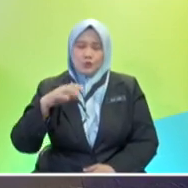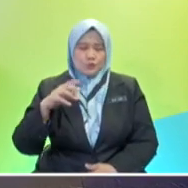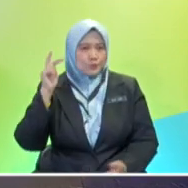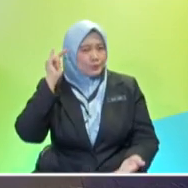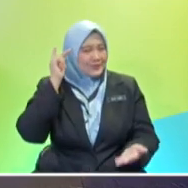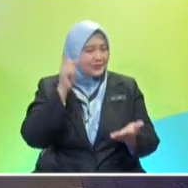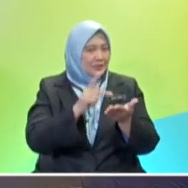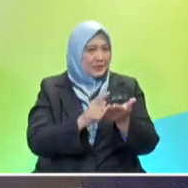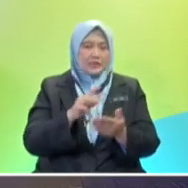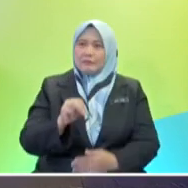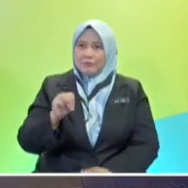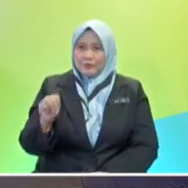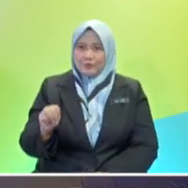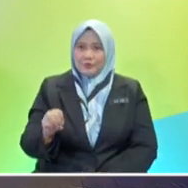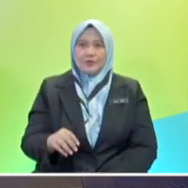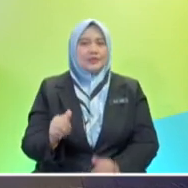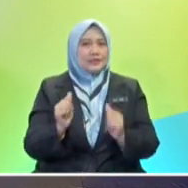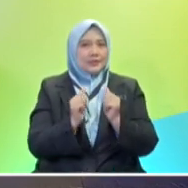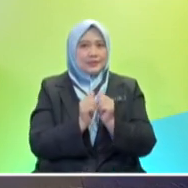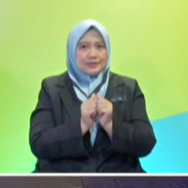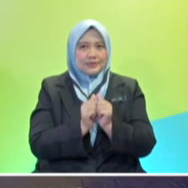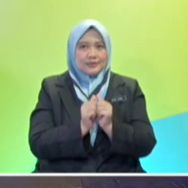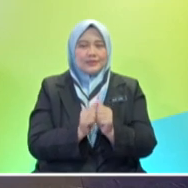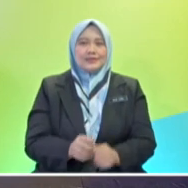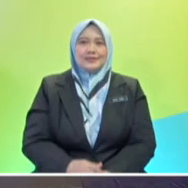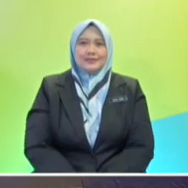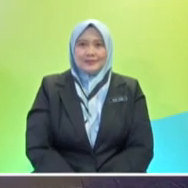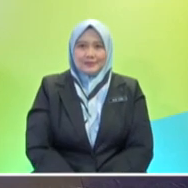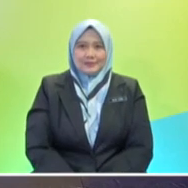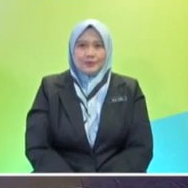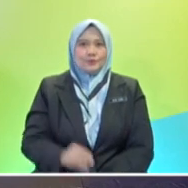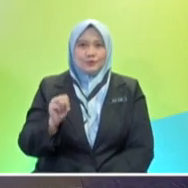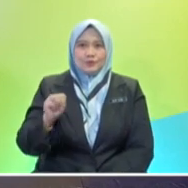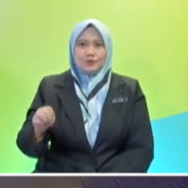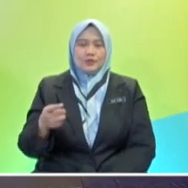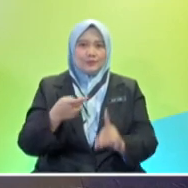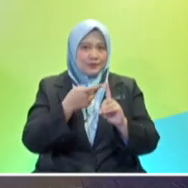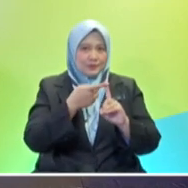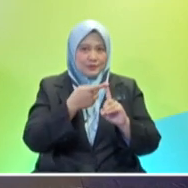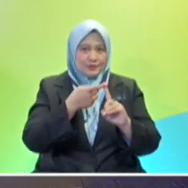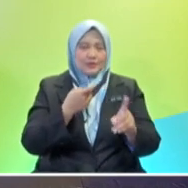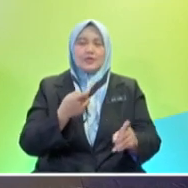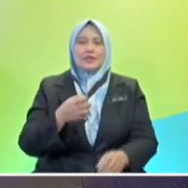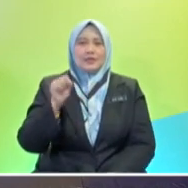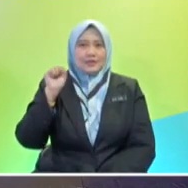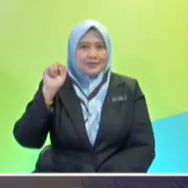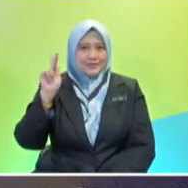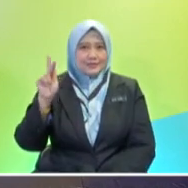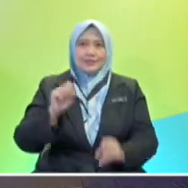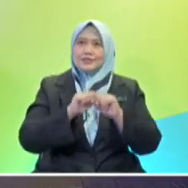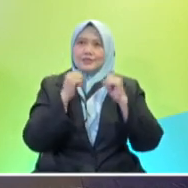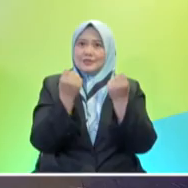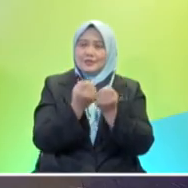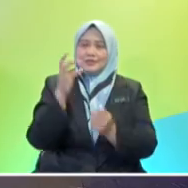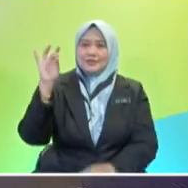hari ini? Mari kita berkenalan dengan murid-murid yang ditampilkan khas dari Sekolah Kebangsaan Seksyen 18 Shah Alam. Hai